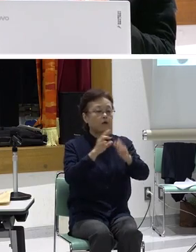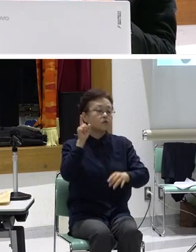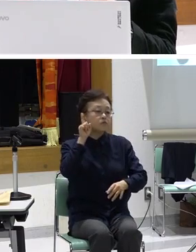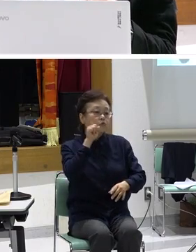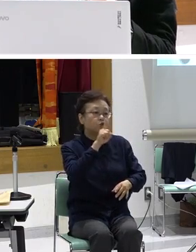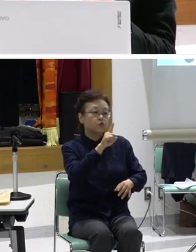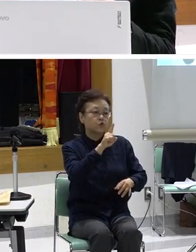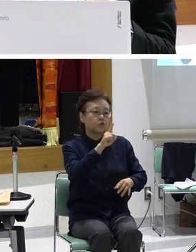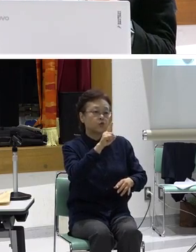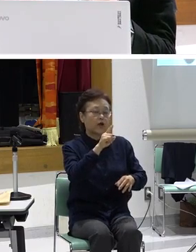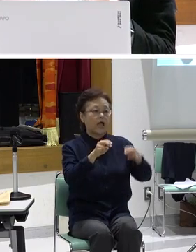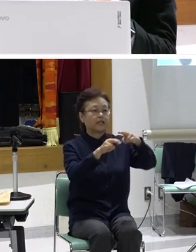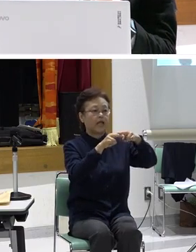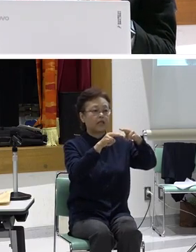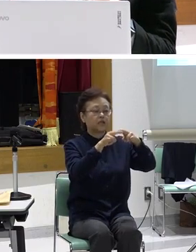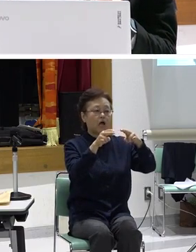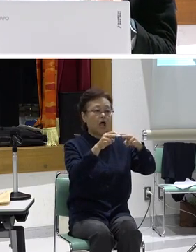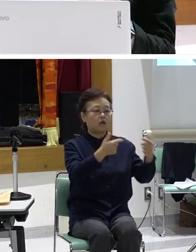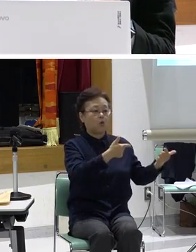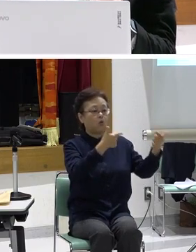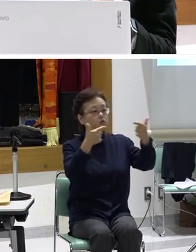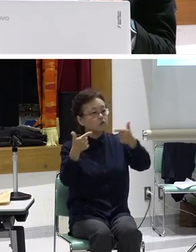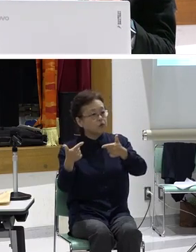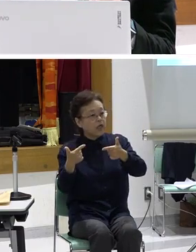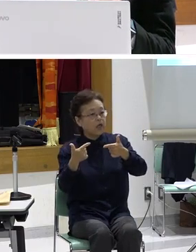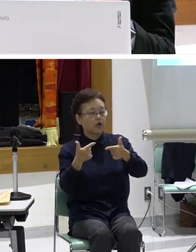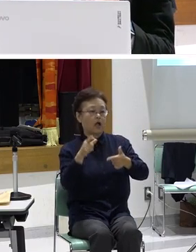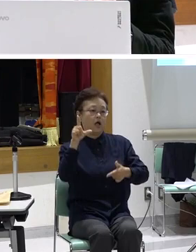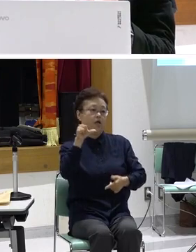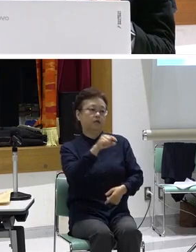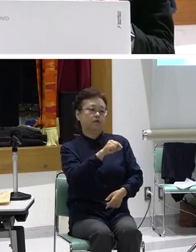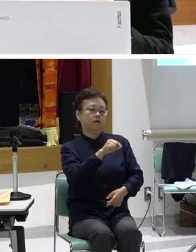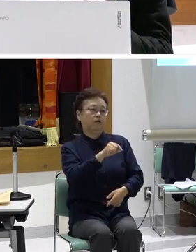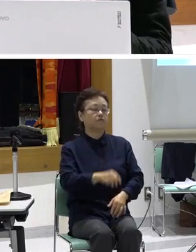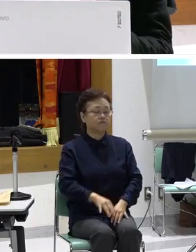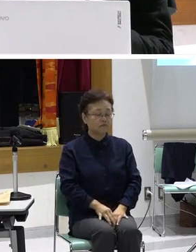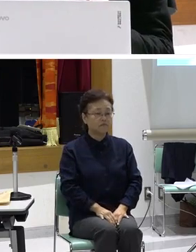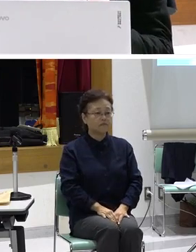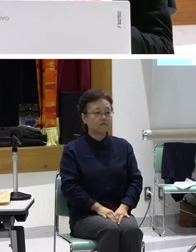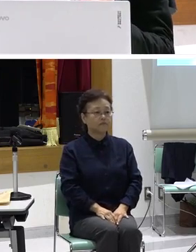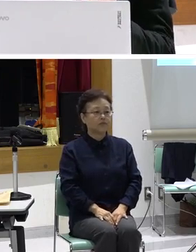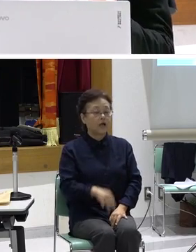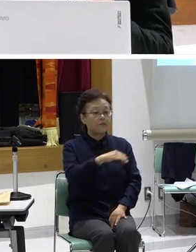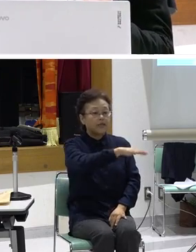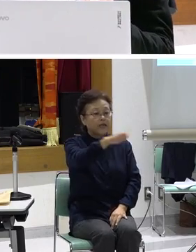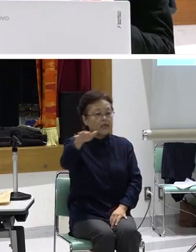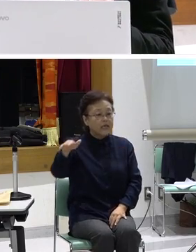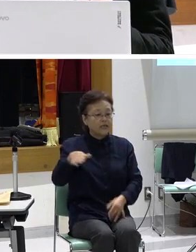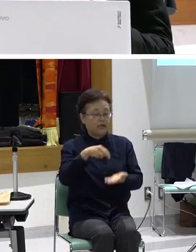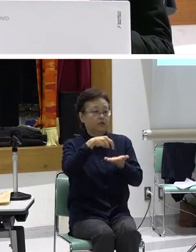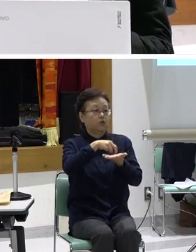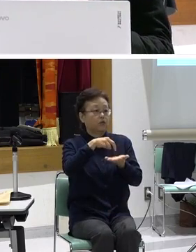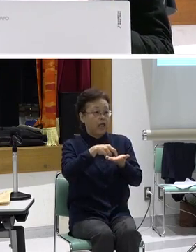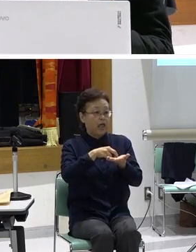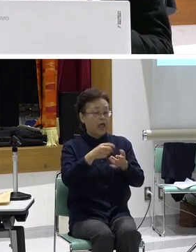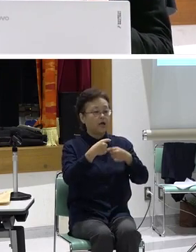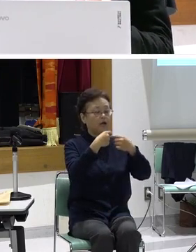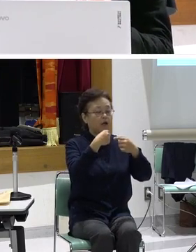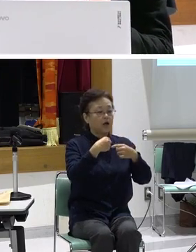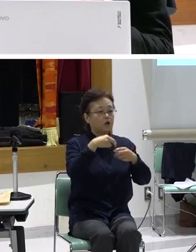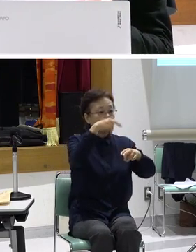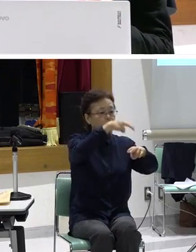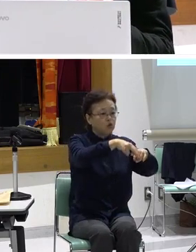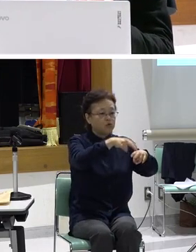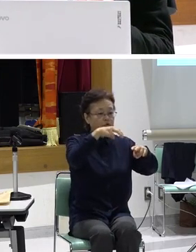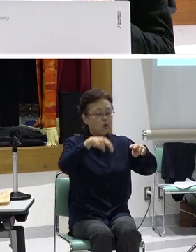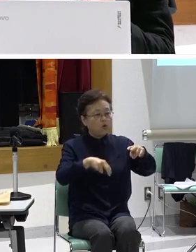から遅延が少なくなった、混雑して遅延することがなくなっていったんですね。誰にとっても乗ったり降りた